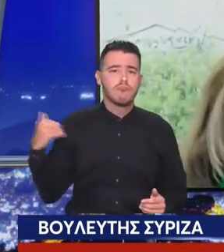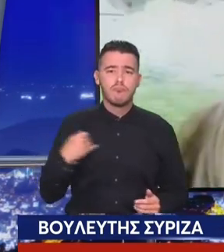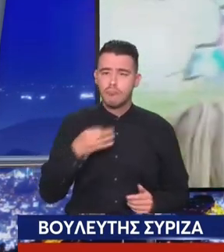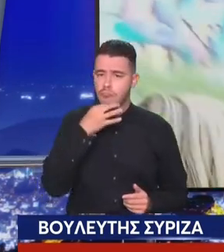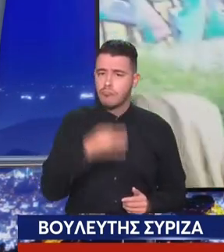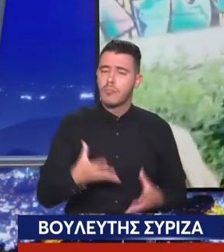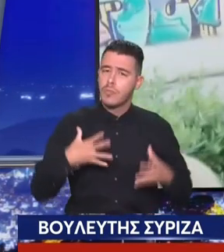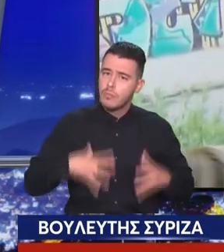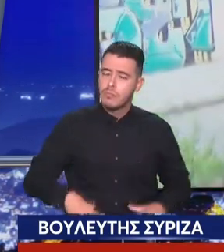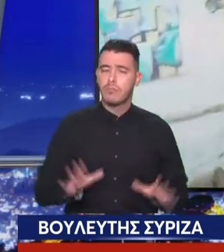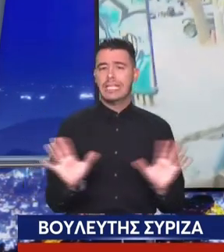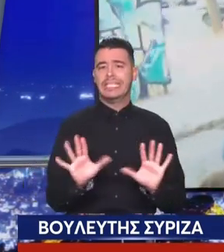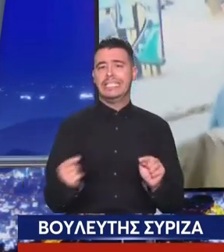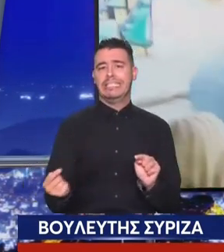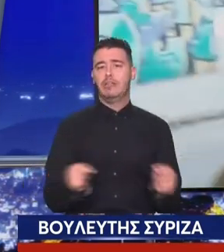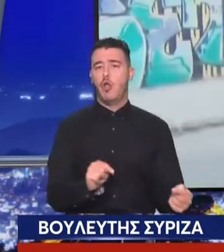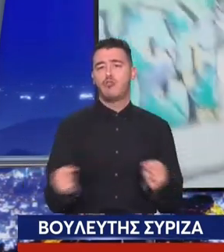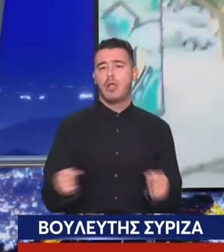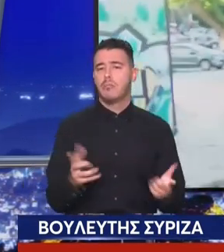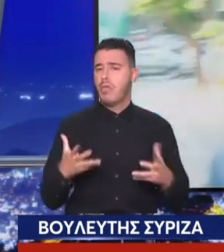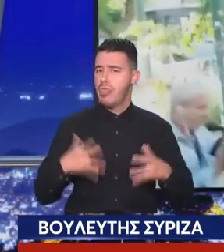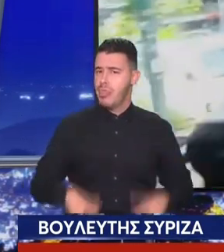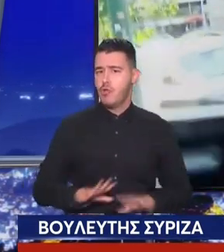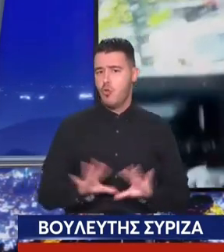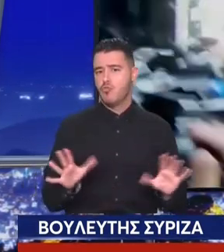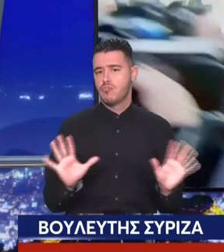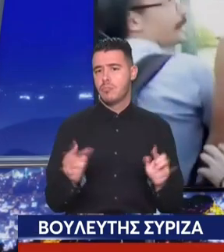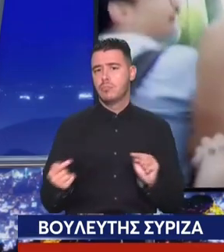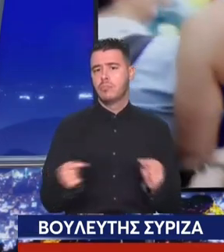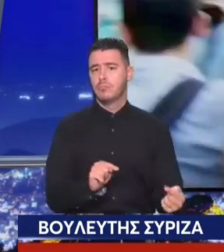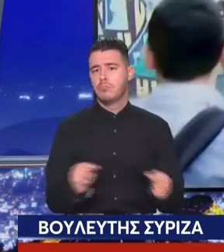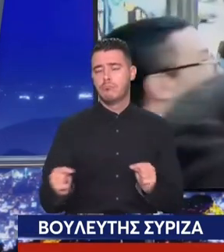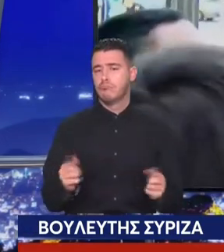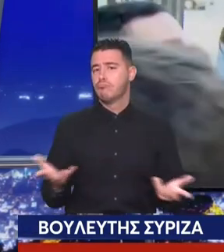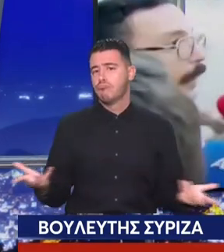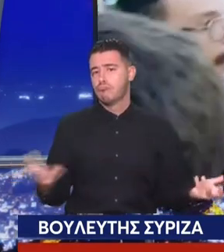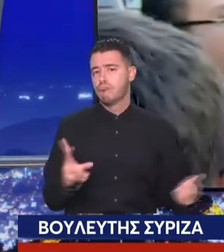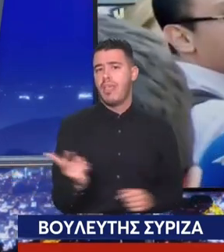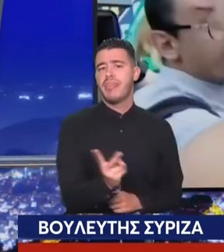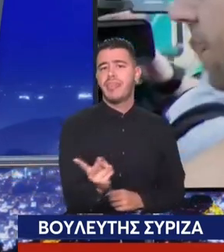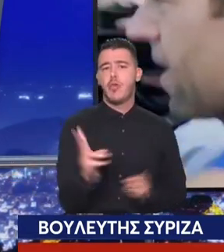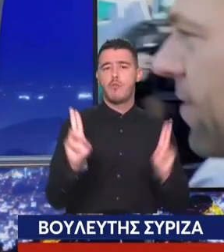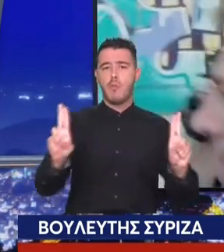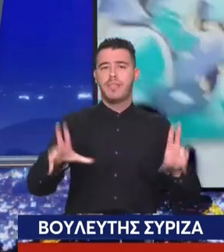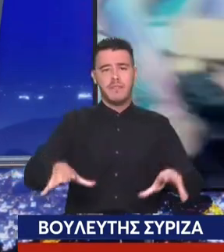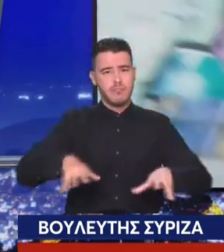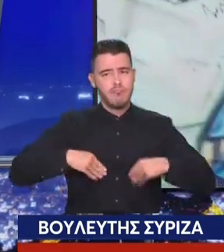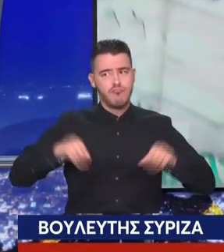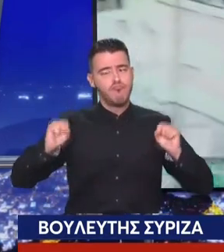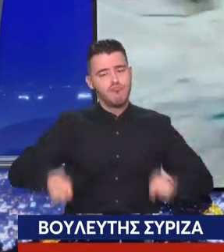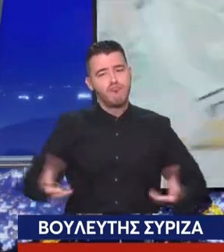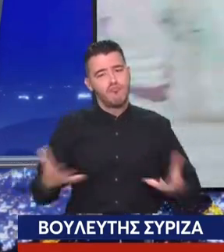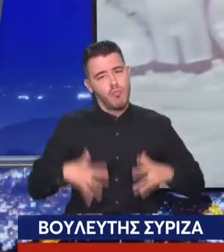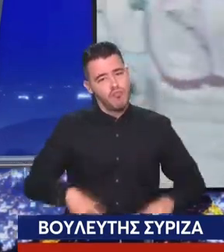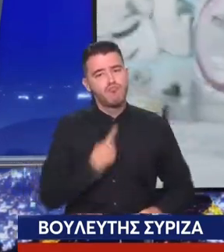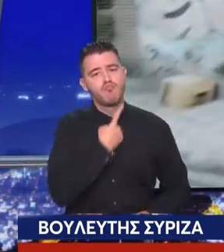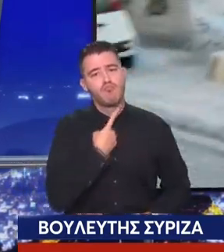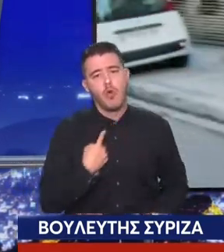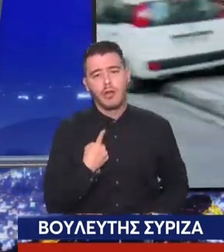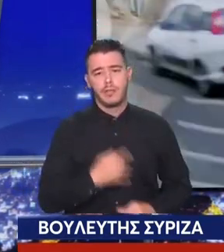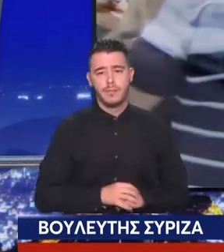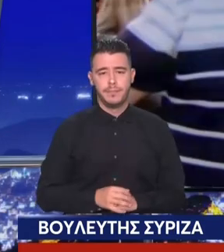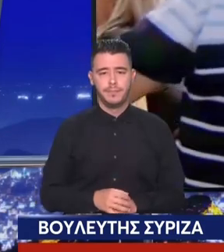θέλετε να γίνει debate, αλλά δεν πρόκειται να γίνει. Εντάξει, αυτό δυστυχώς θέλει δύο. Παύλος Πολάκης, είδαμε αυτά που είπε, τα ακούσαμε, αυτά που είπε η κυρία